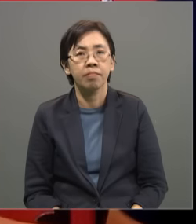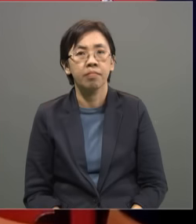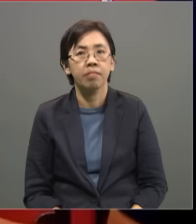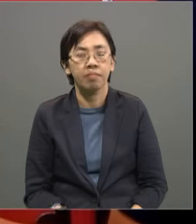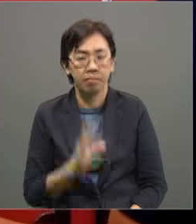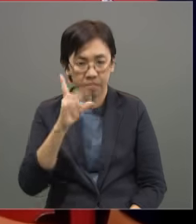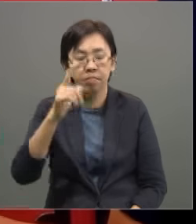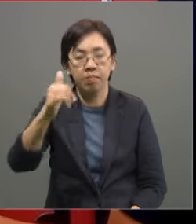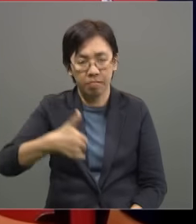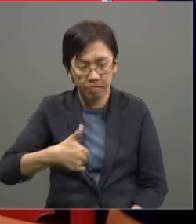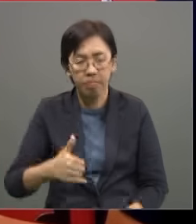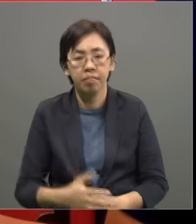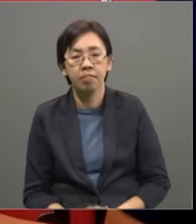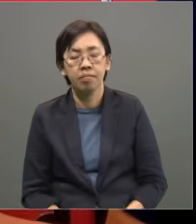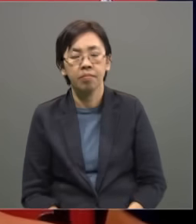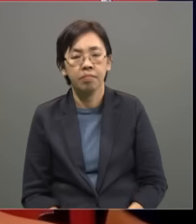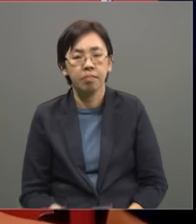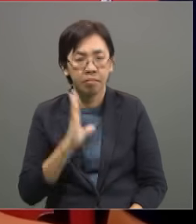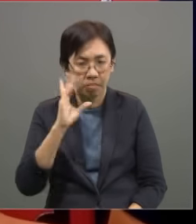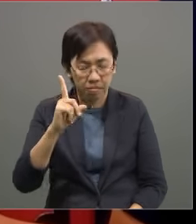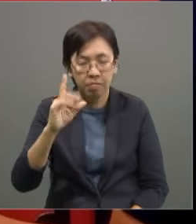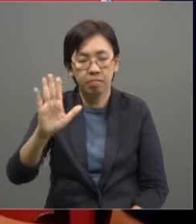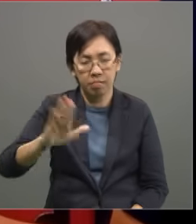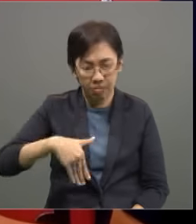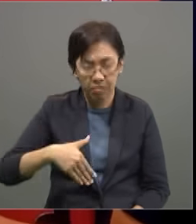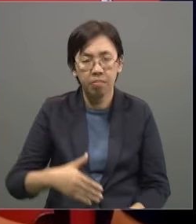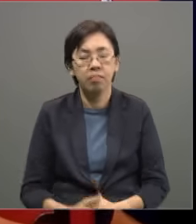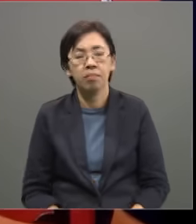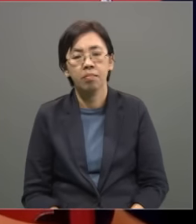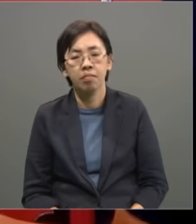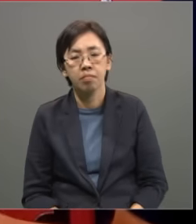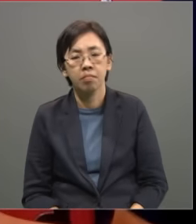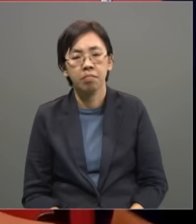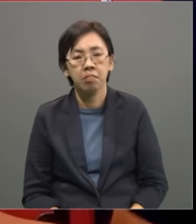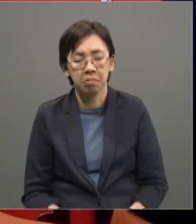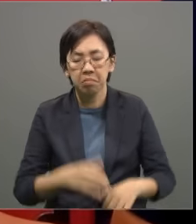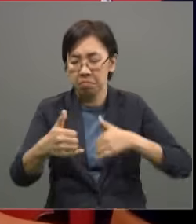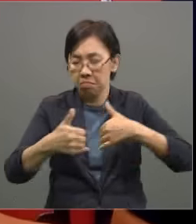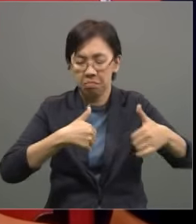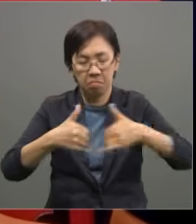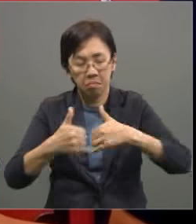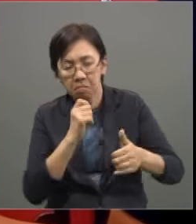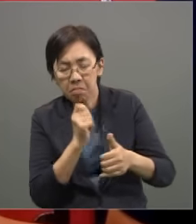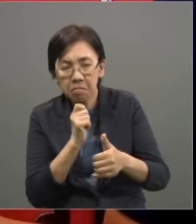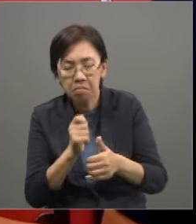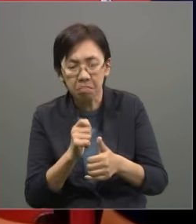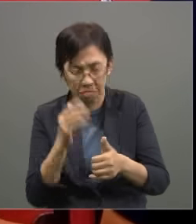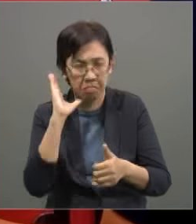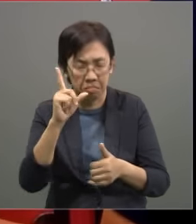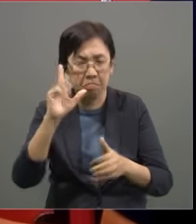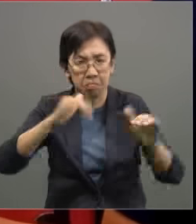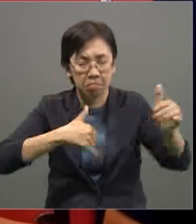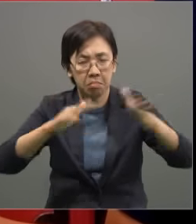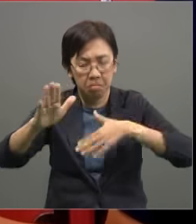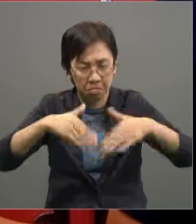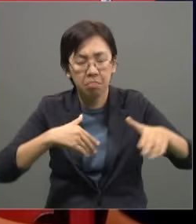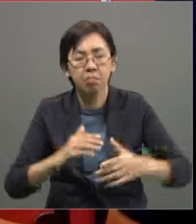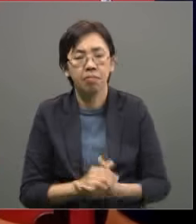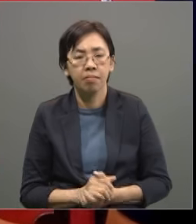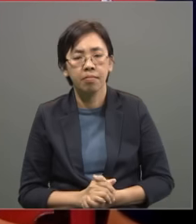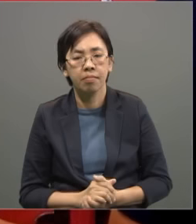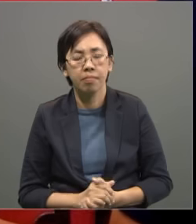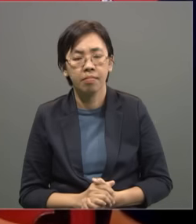พรุ่งนี้มาพรุ่งนี้มานะครับหลายคนมาหลายคนฮะ ในฐานะพยาน